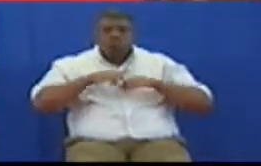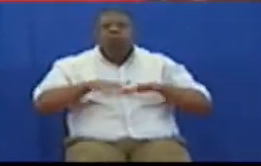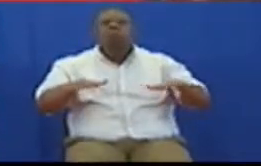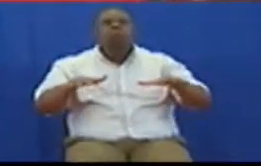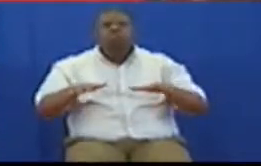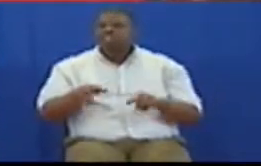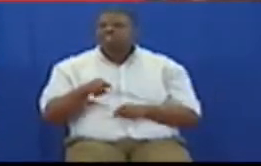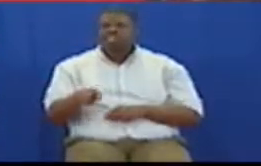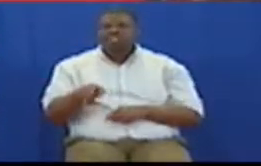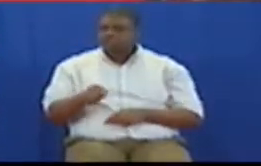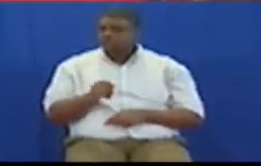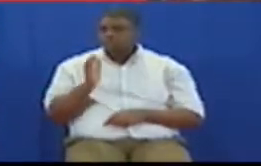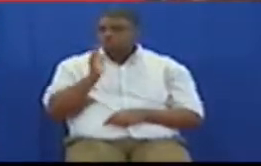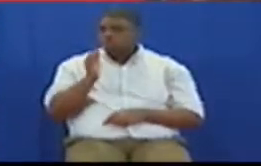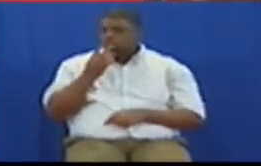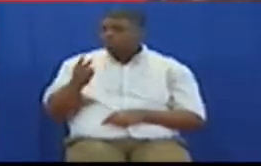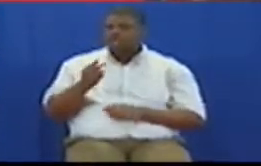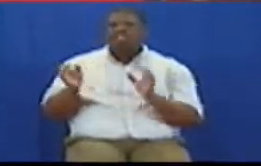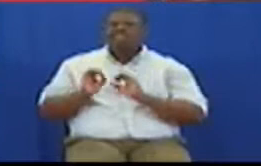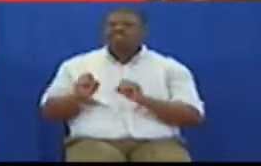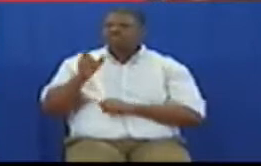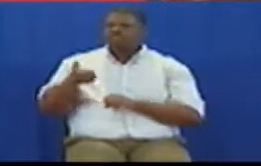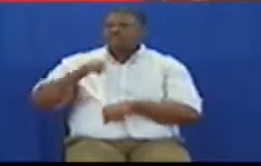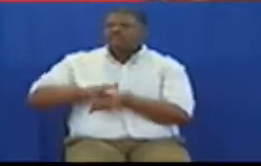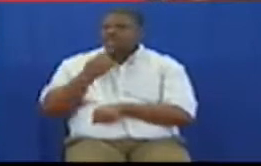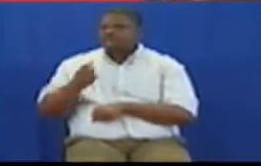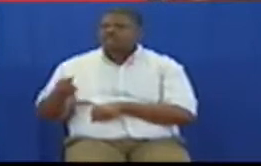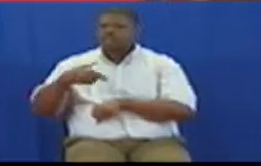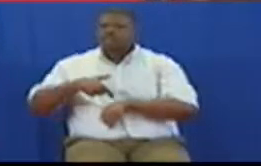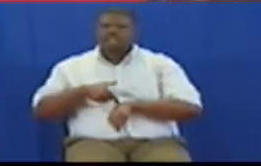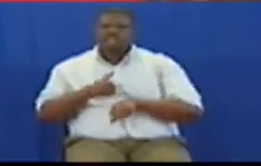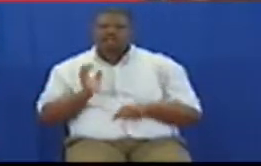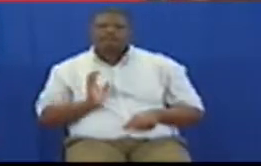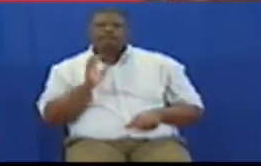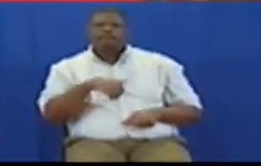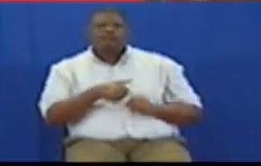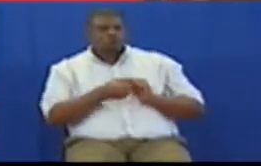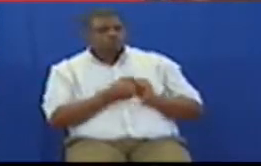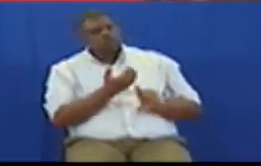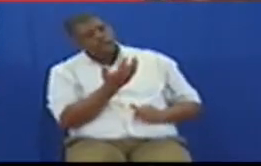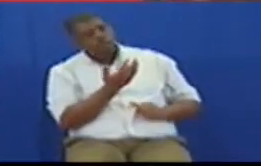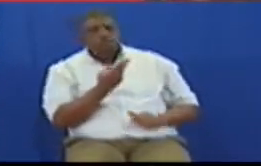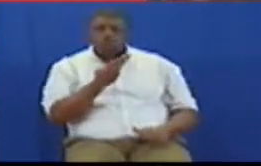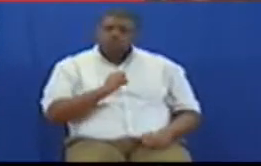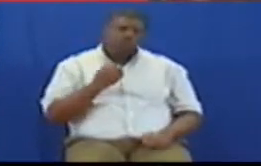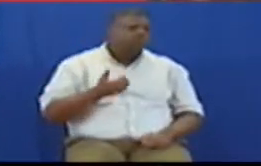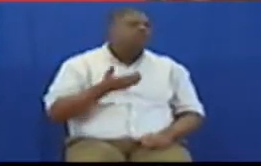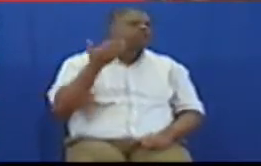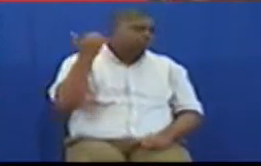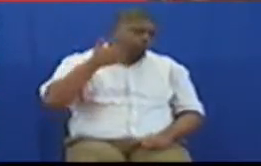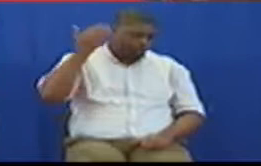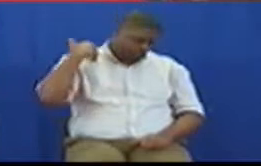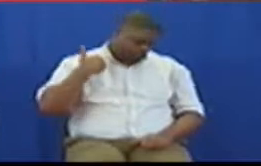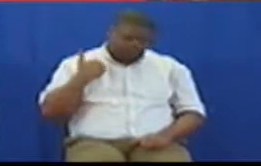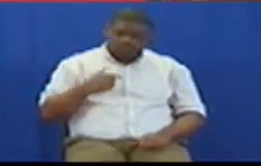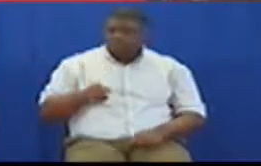mafuriko ambayo hatujawahi kuyapata, wanasema wataalamu, katika kipindi cha miaka 15 au 20 iliyopita. Sasa